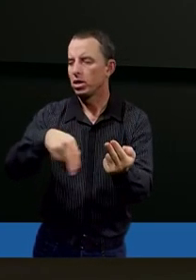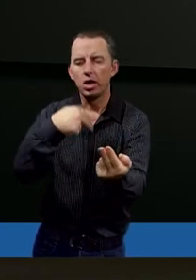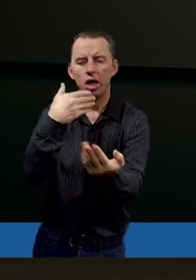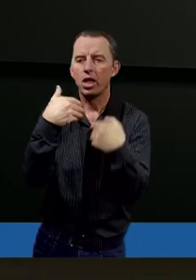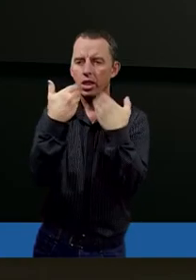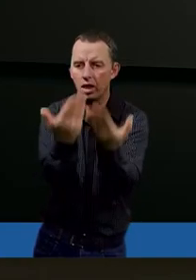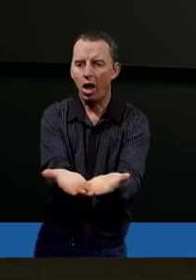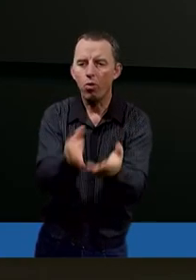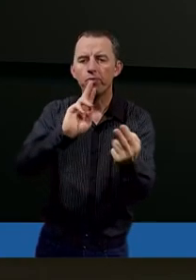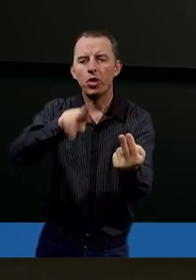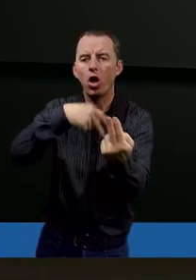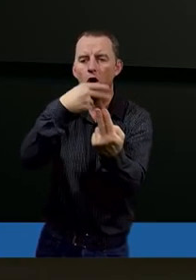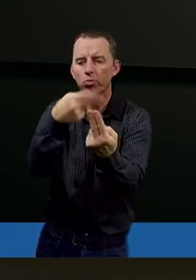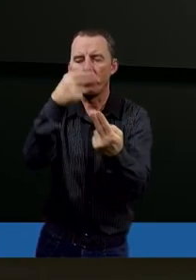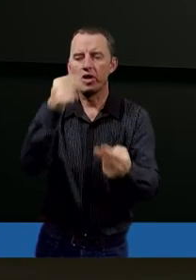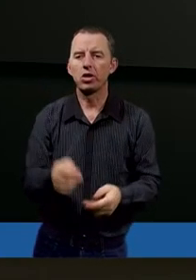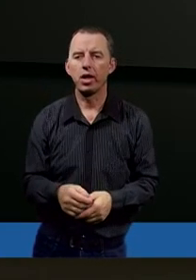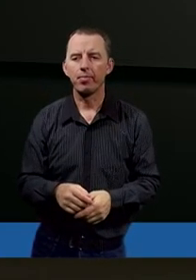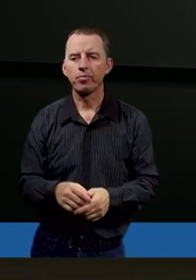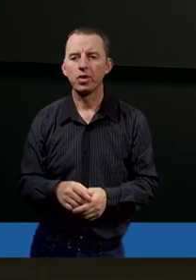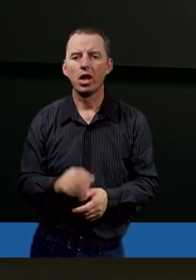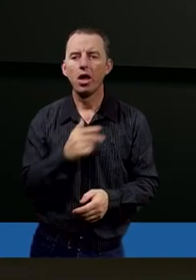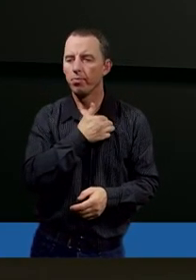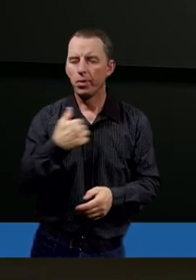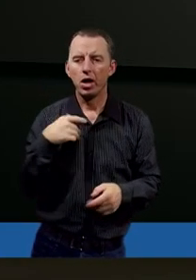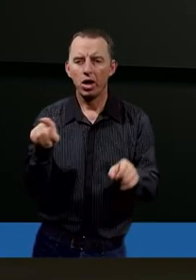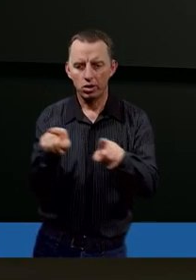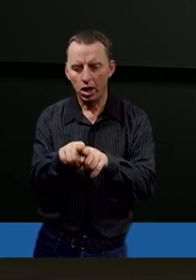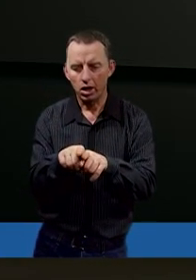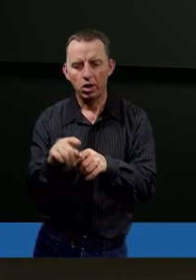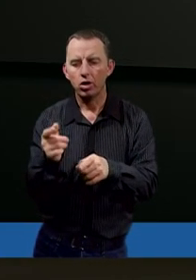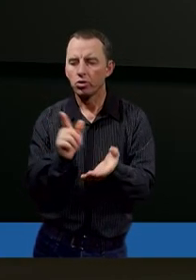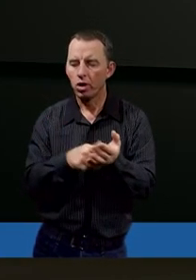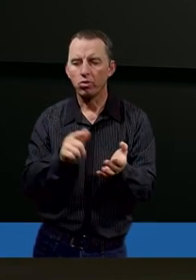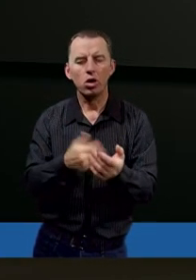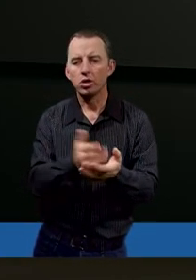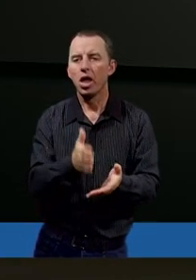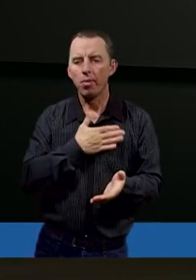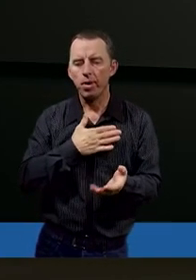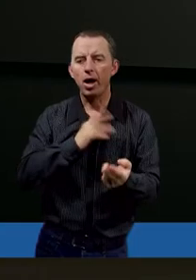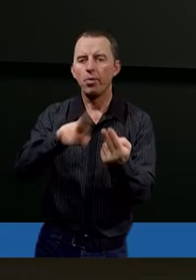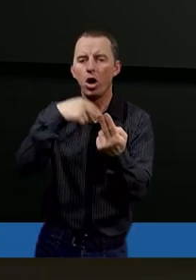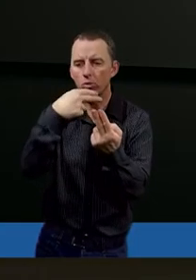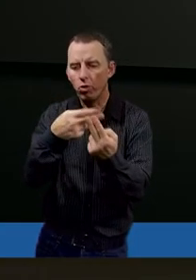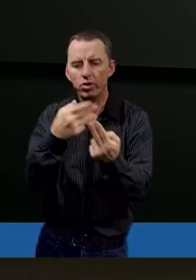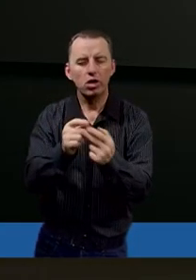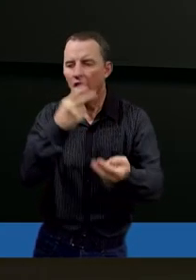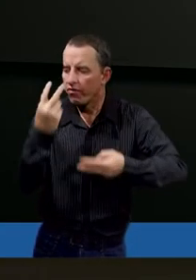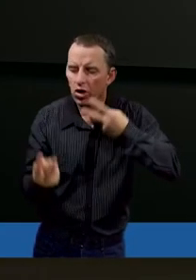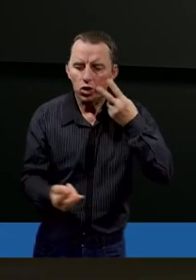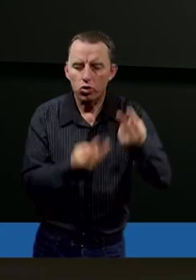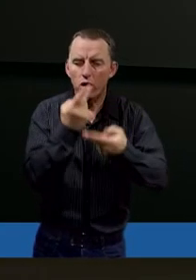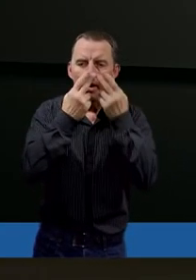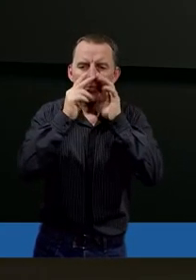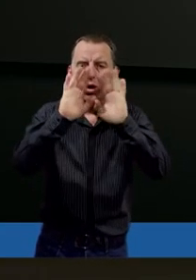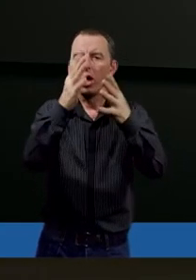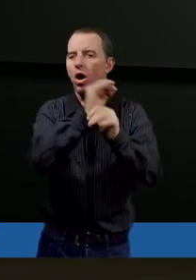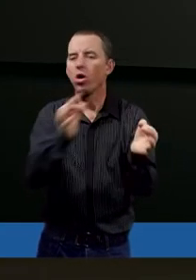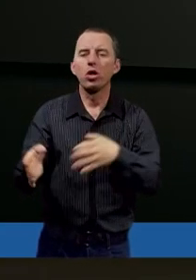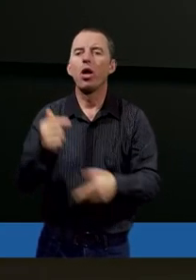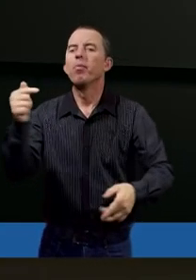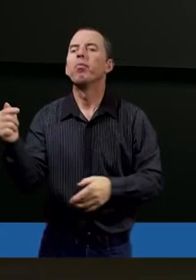odpowiedzi. I my też często nie mamy odpowiedzi, nie wyszukujmy i nie pokazujmy od razu,